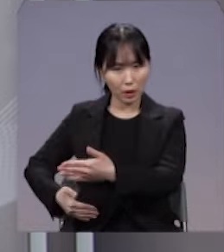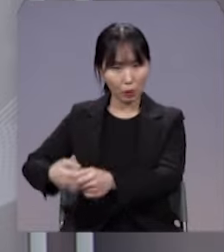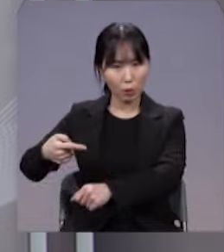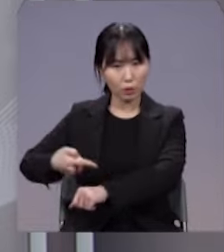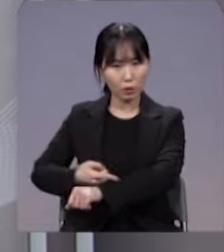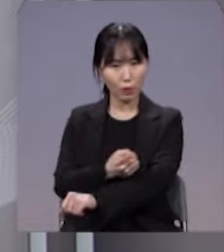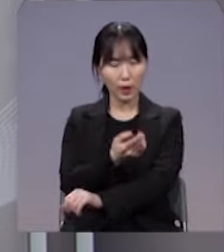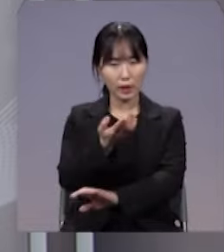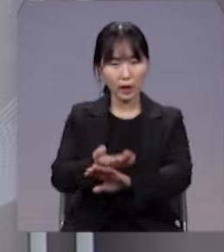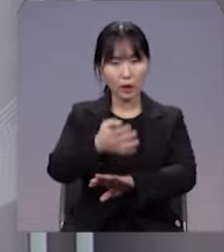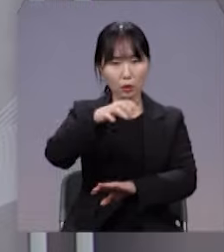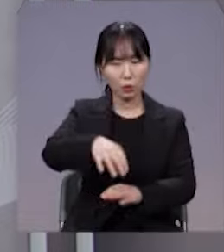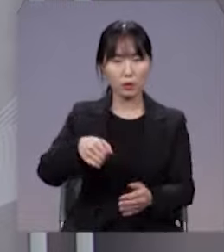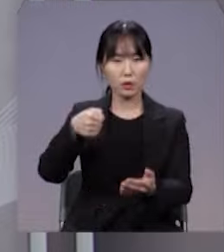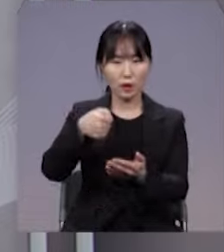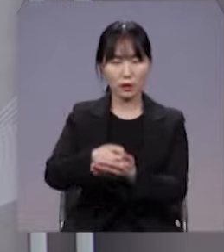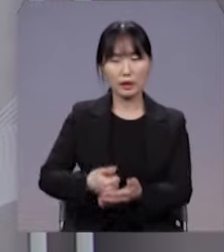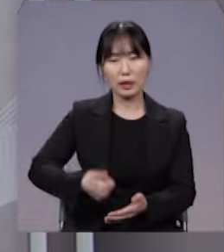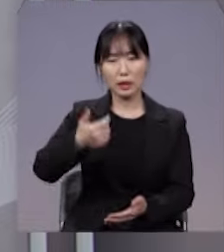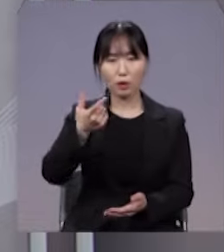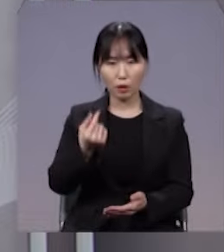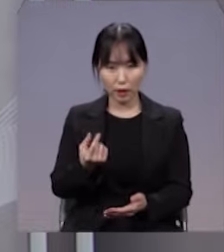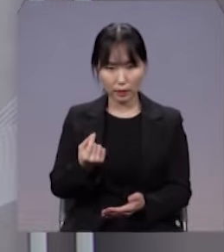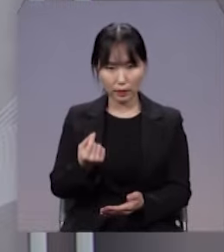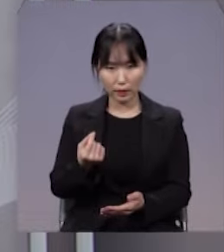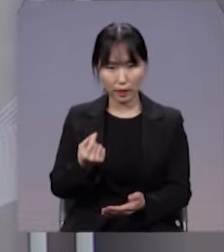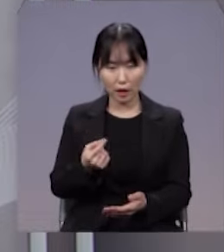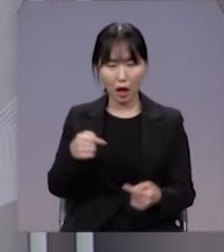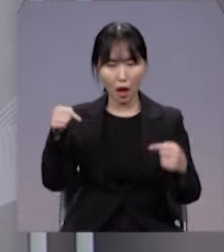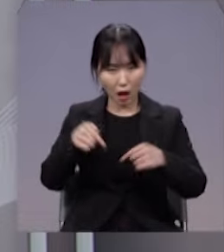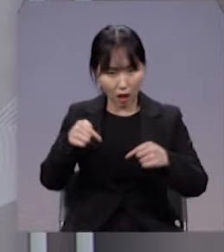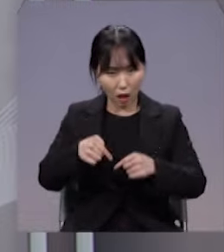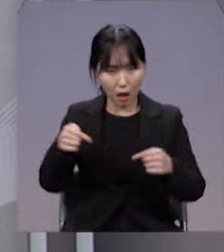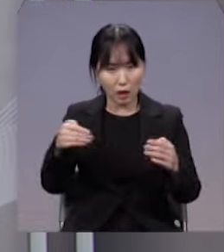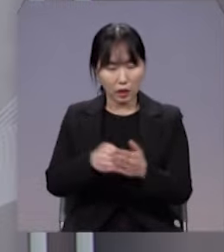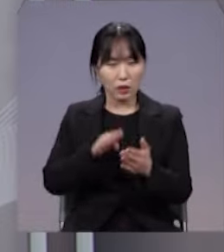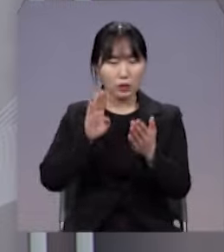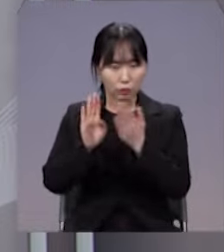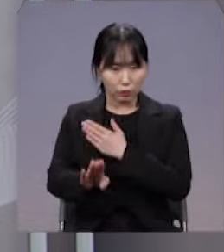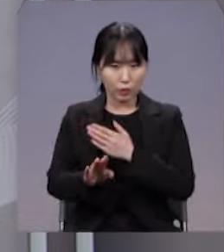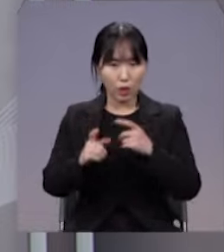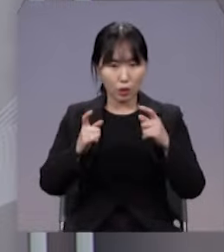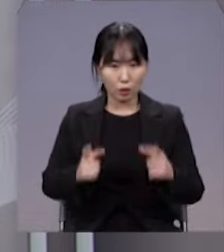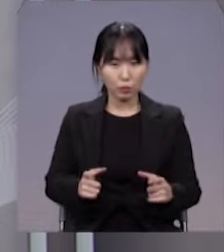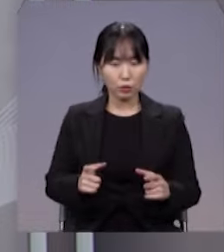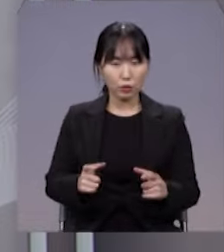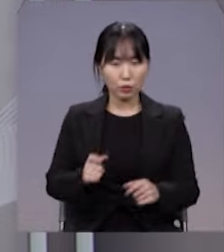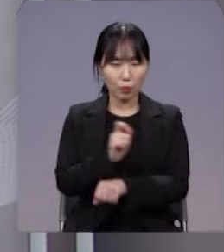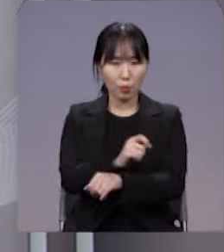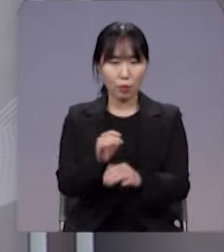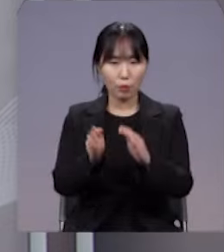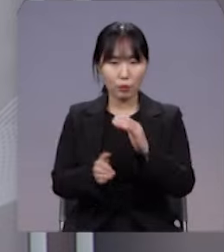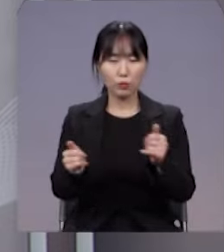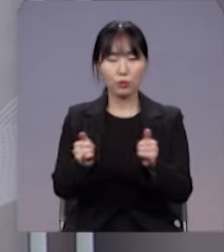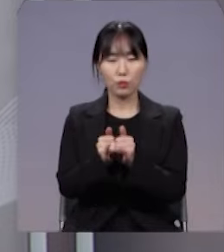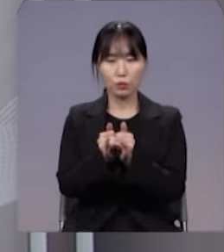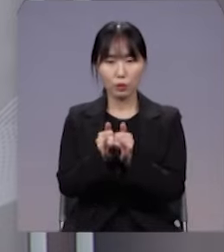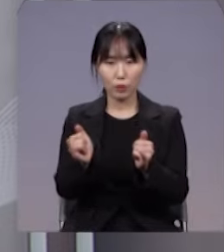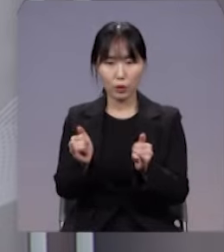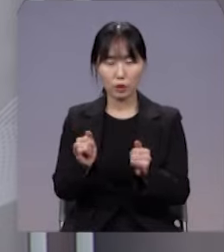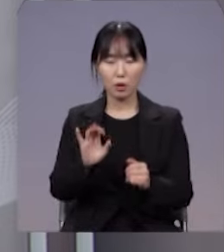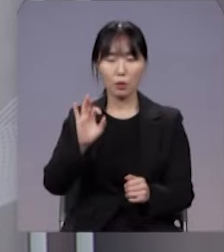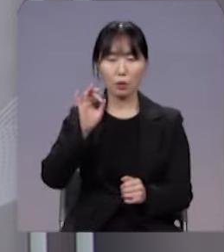곳으로 정하는 걸로 하자 이렇게 해서 우리 군수 구청장들이 오케이 사인이 끝났습니다